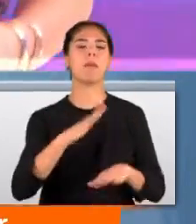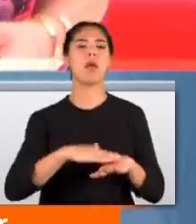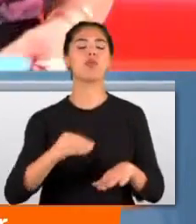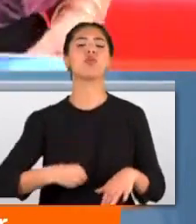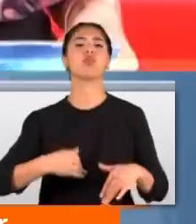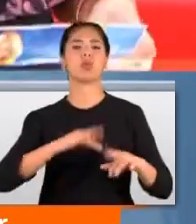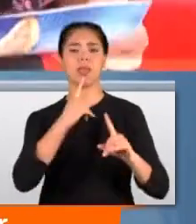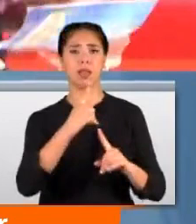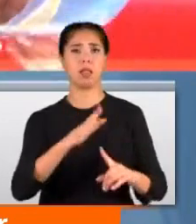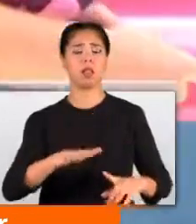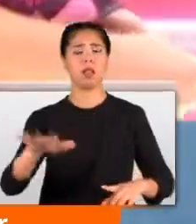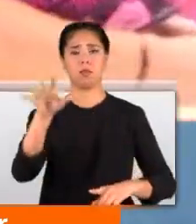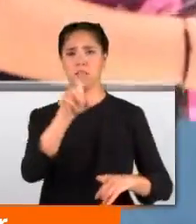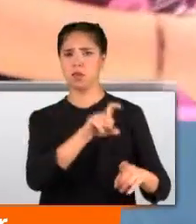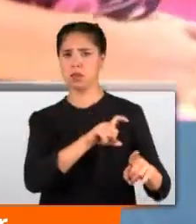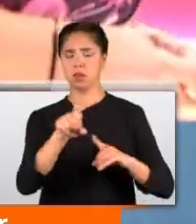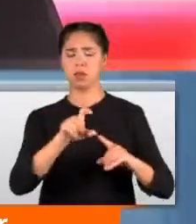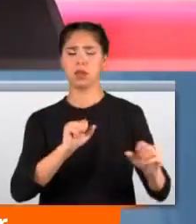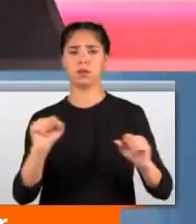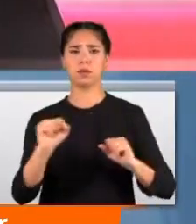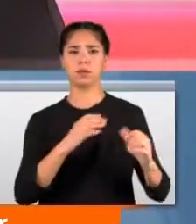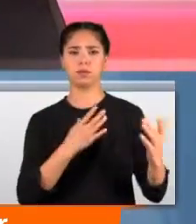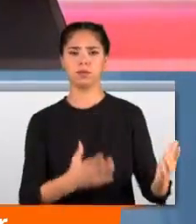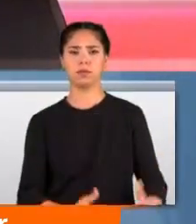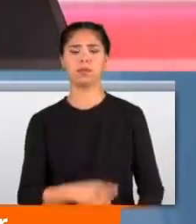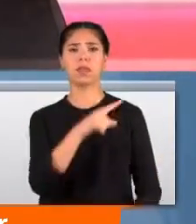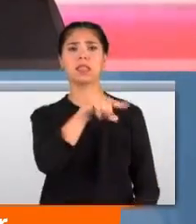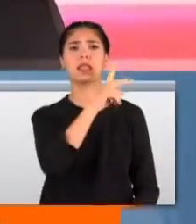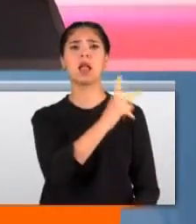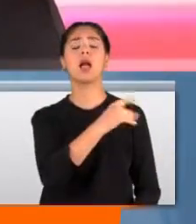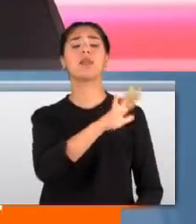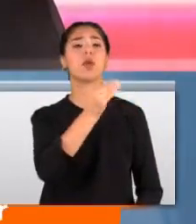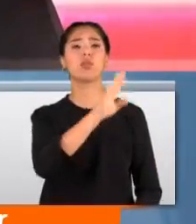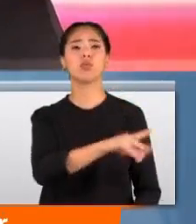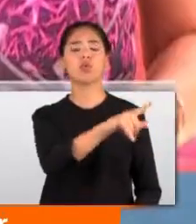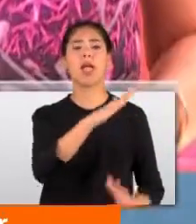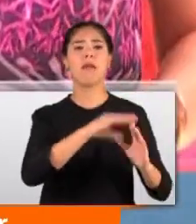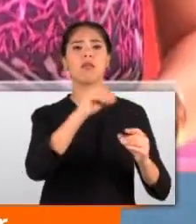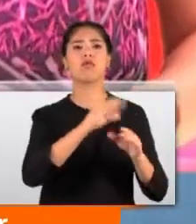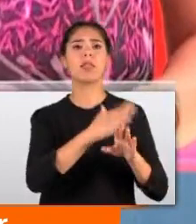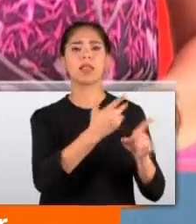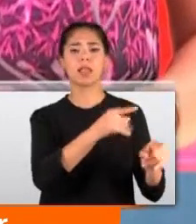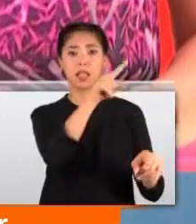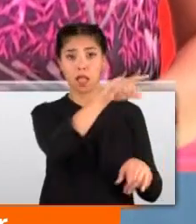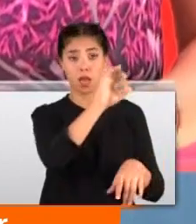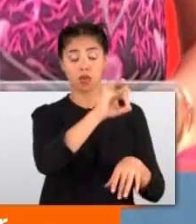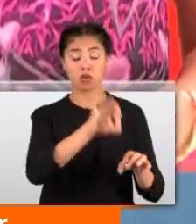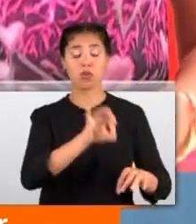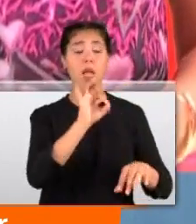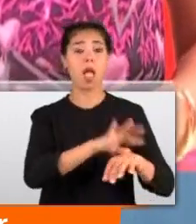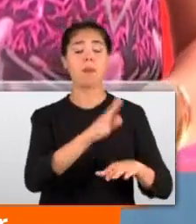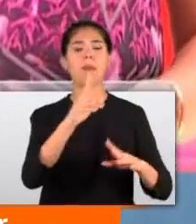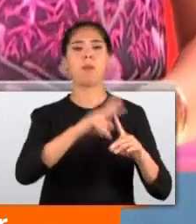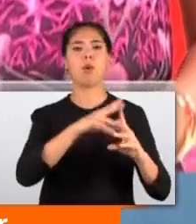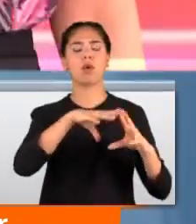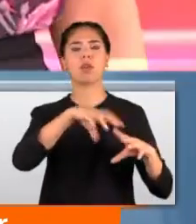devam edince tansiyon yükseldi. Ben kimseyi kaçırmadım. Size ait olmayan bir çocuk niye sizin evinizde? Sen şimdi hemen o çocuğu en yakın